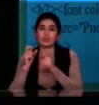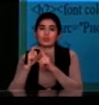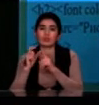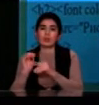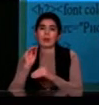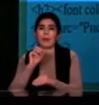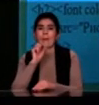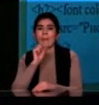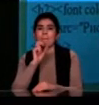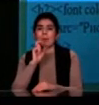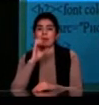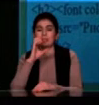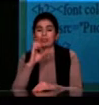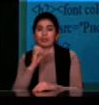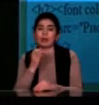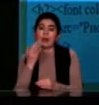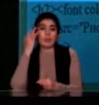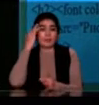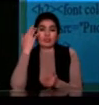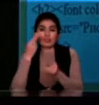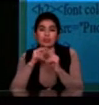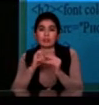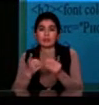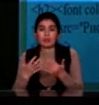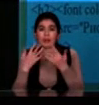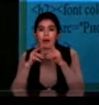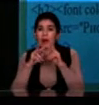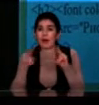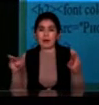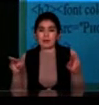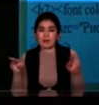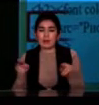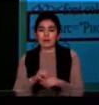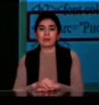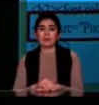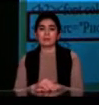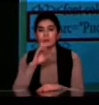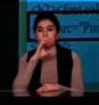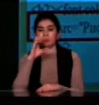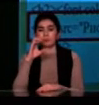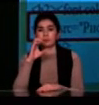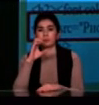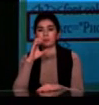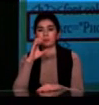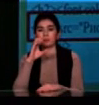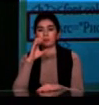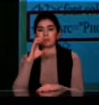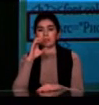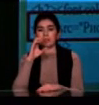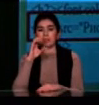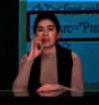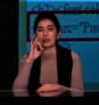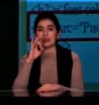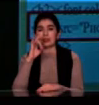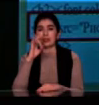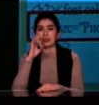добавить abs middle. В принципе, изображение будет одинаково. После атрибута src